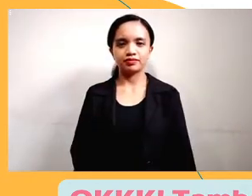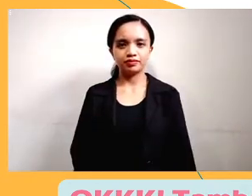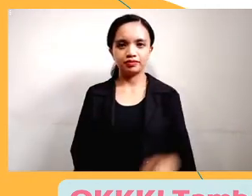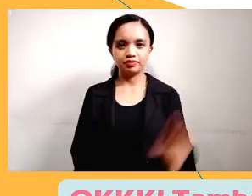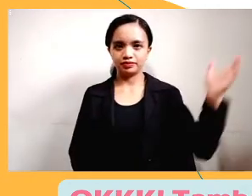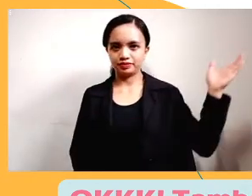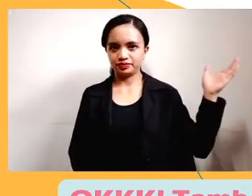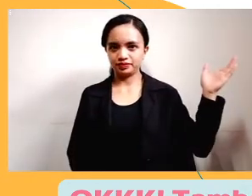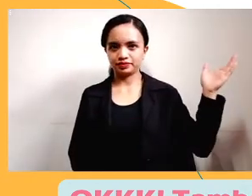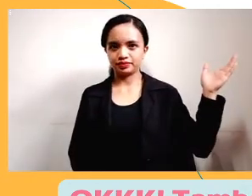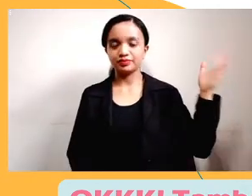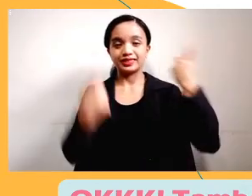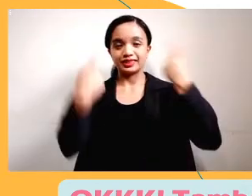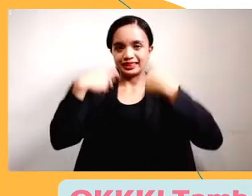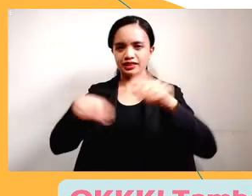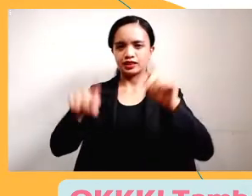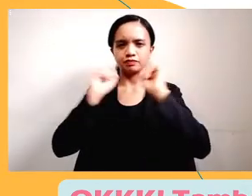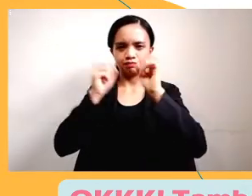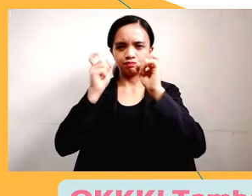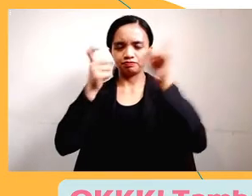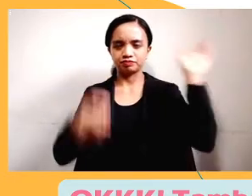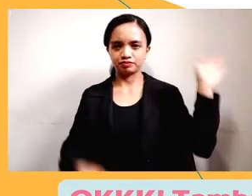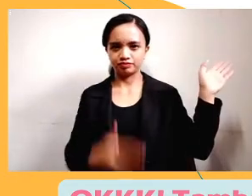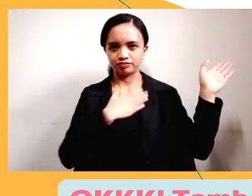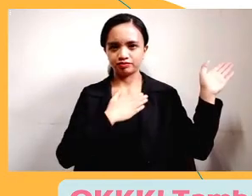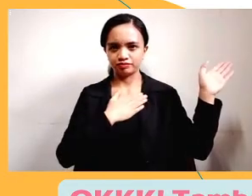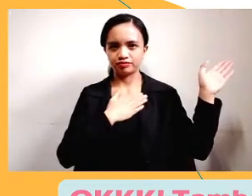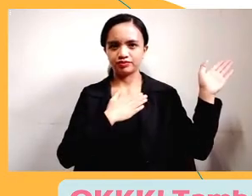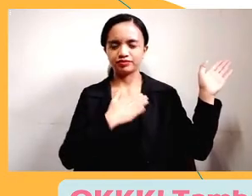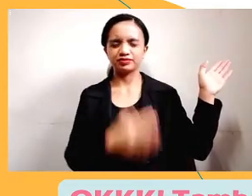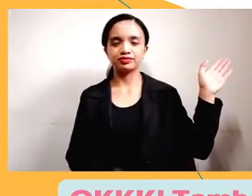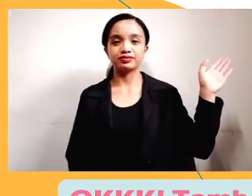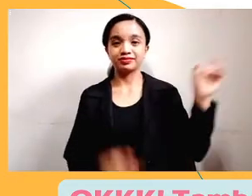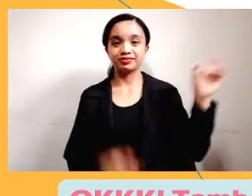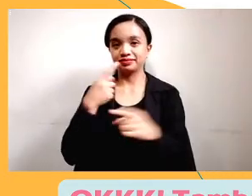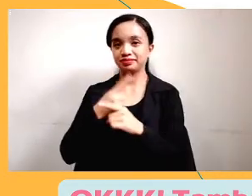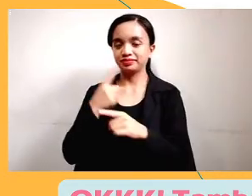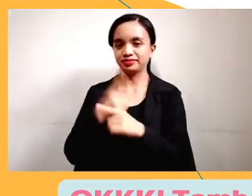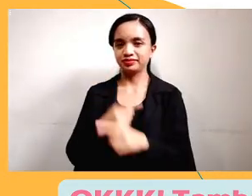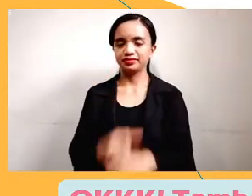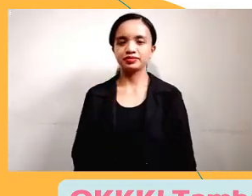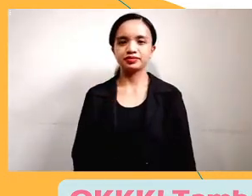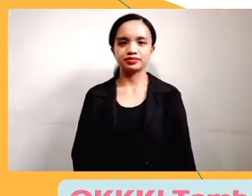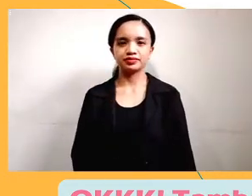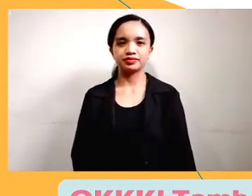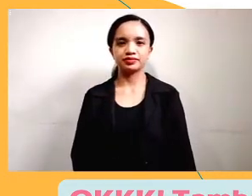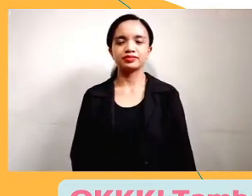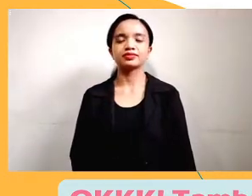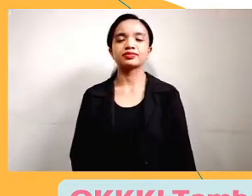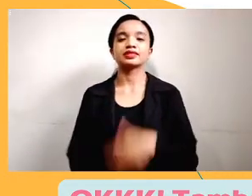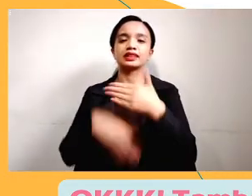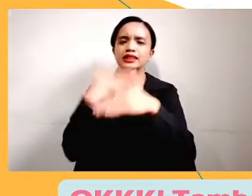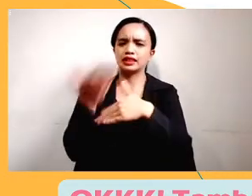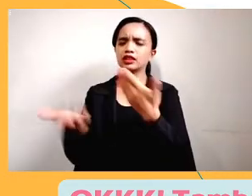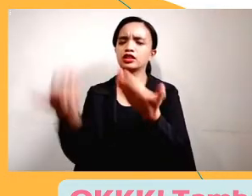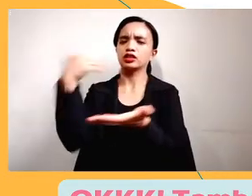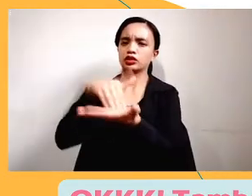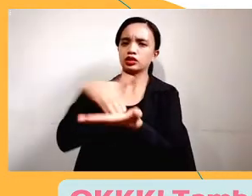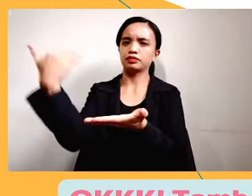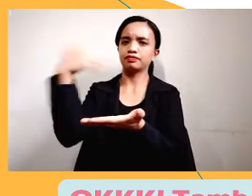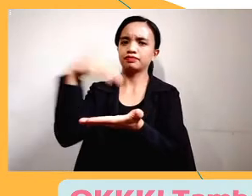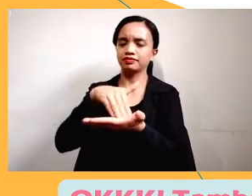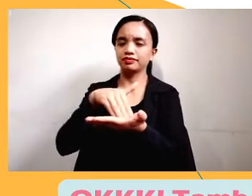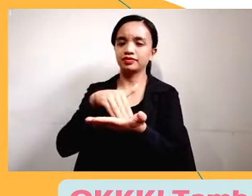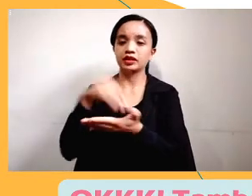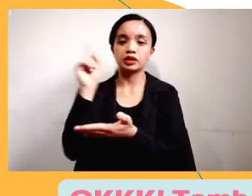Try natin siya na mabilis. Ako. Tama? Okay. Ngayon, gagawin ulit natin yung conjunction natin, which is